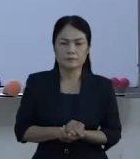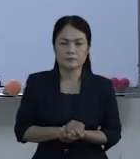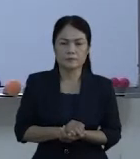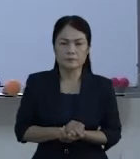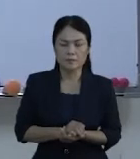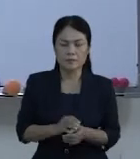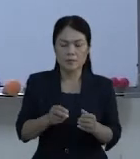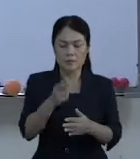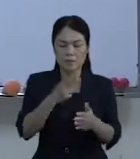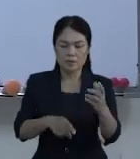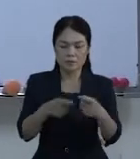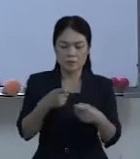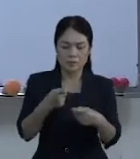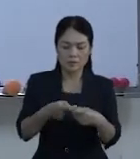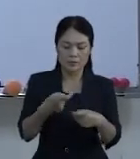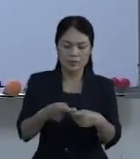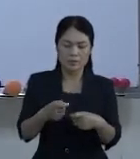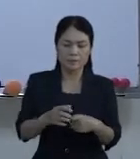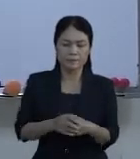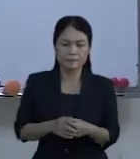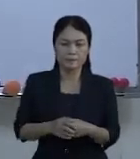ở mẹ vã cái năng nế